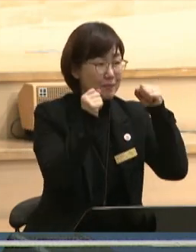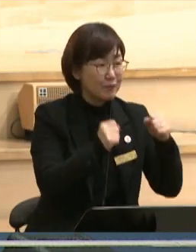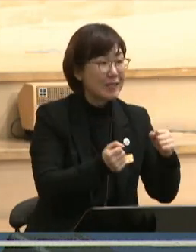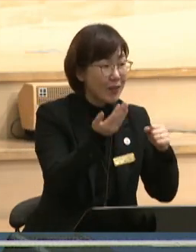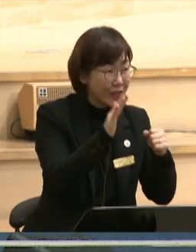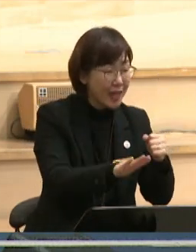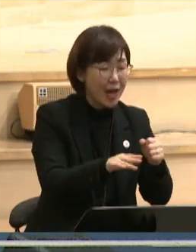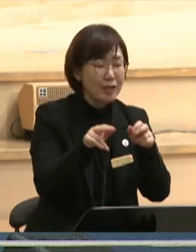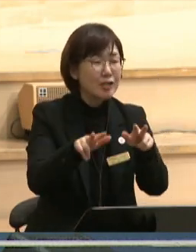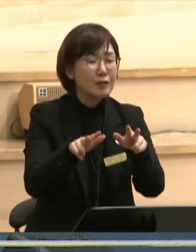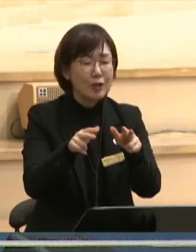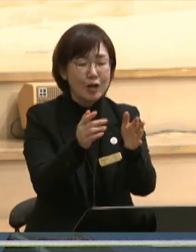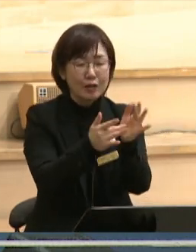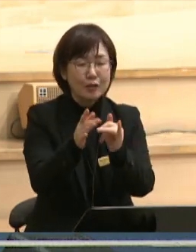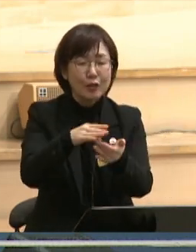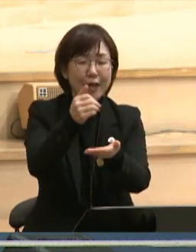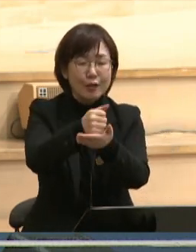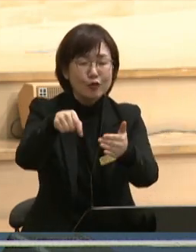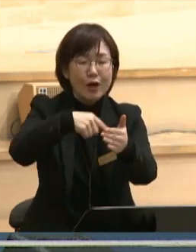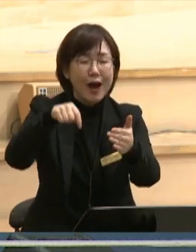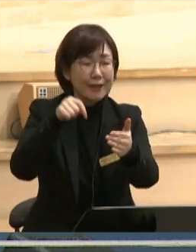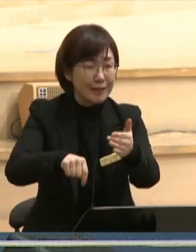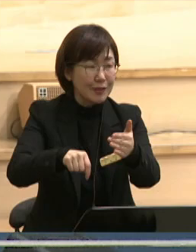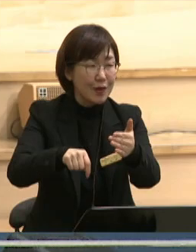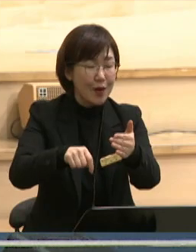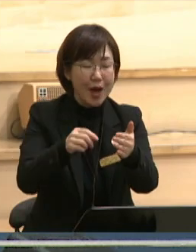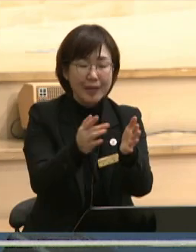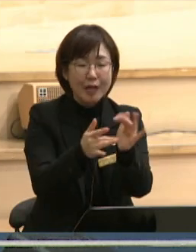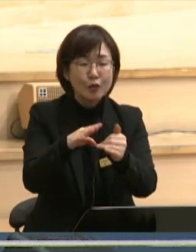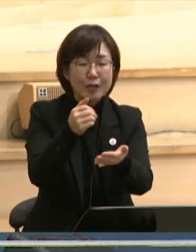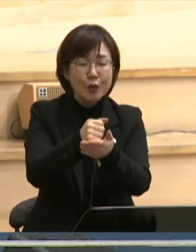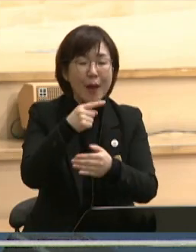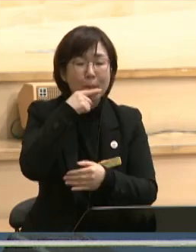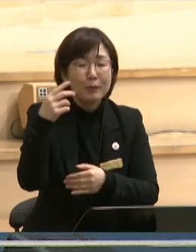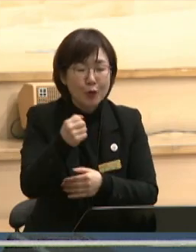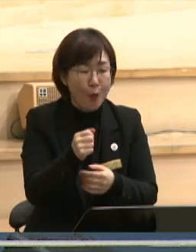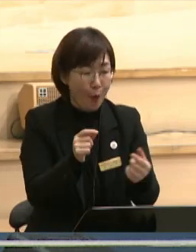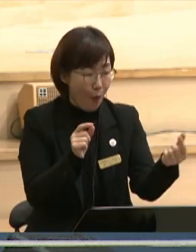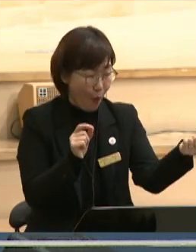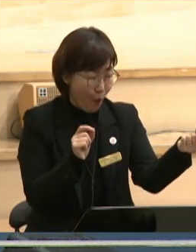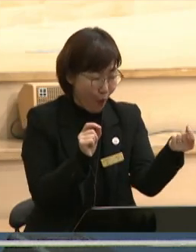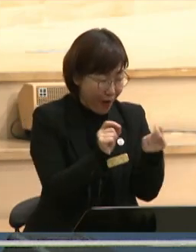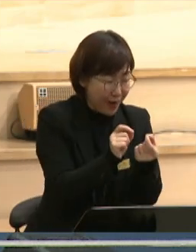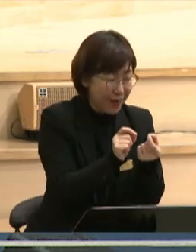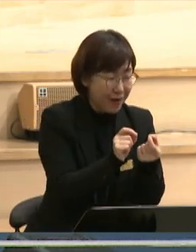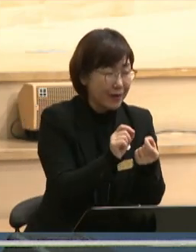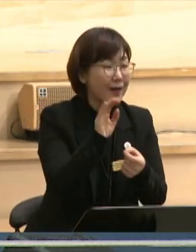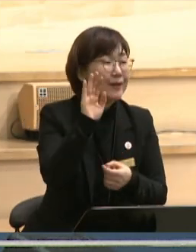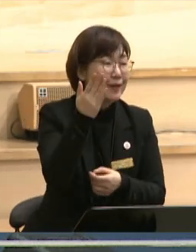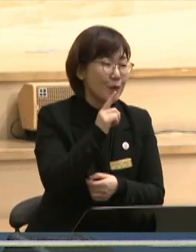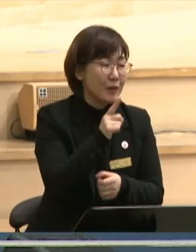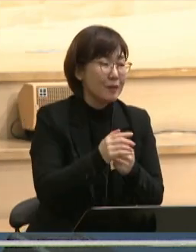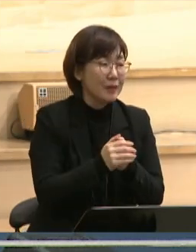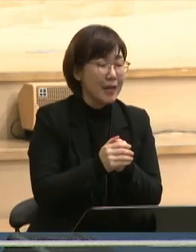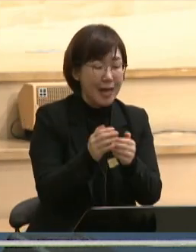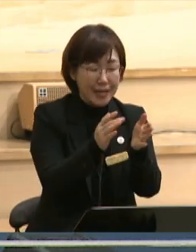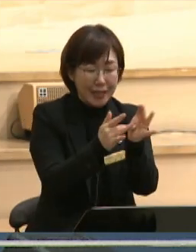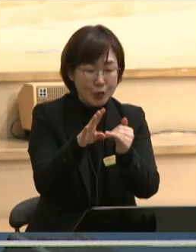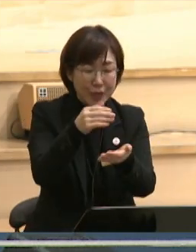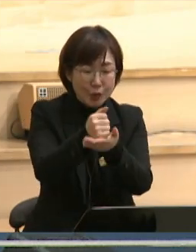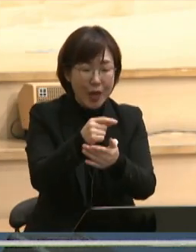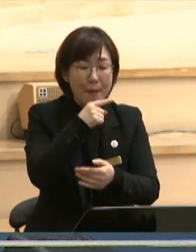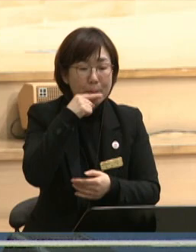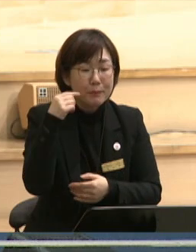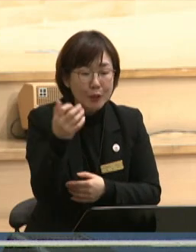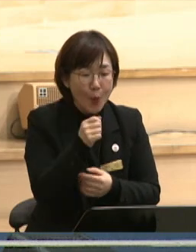그런데 그리스도 예수 안에서 그리스도의 피로 가까워졌대요 근데 여러분 보세요 그리스도의 피로 가까워졌다